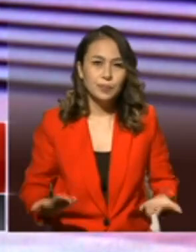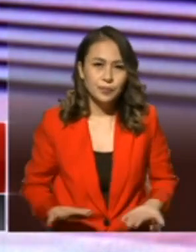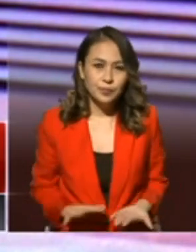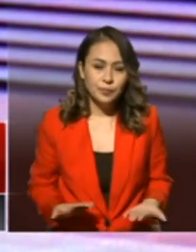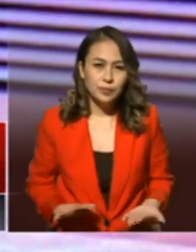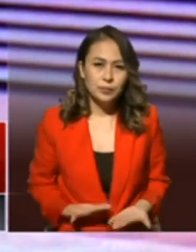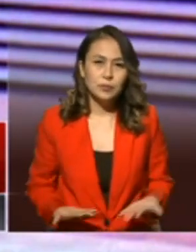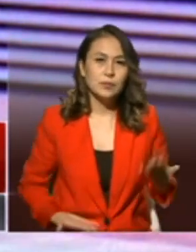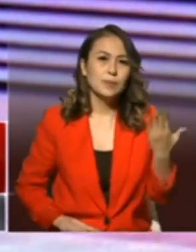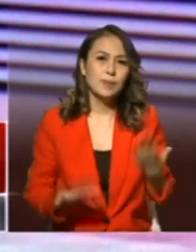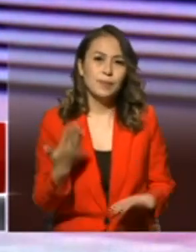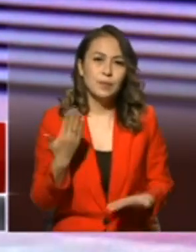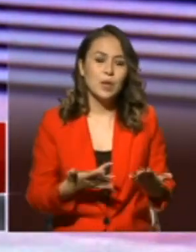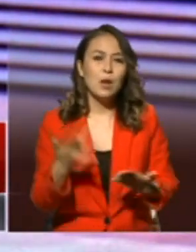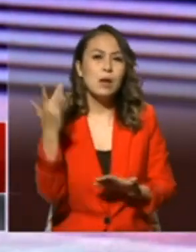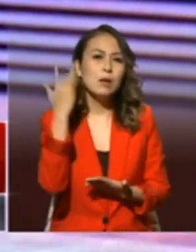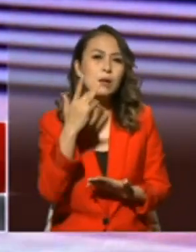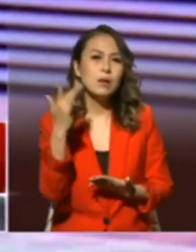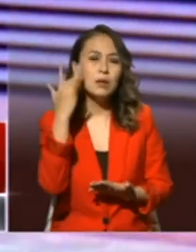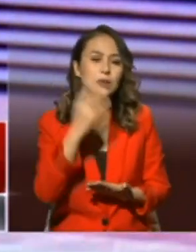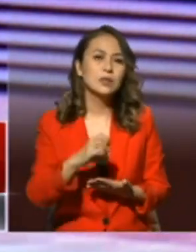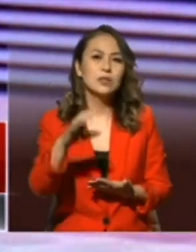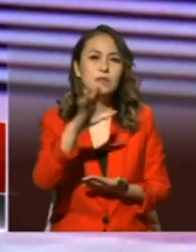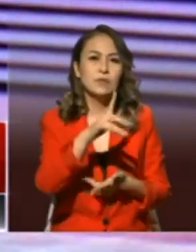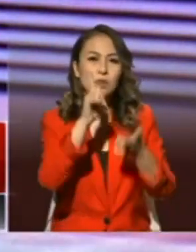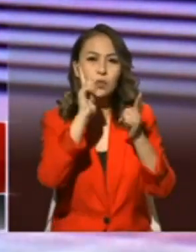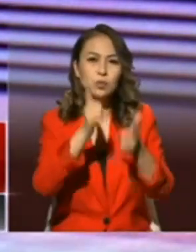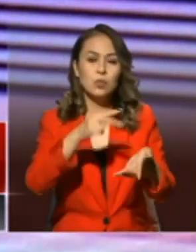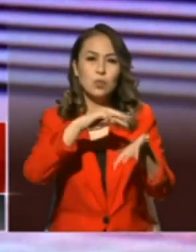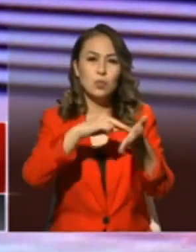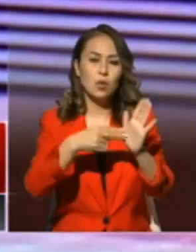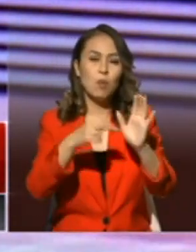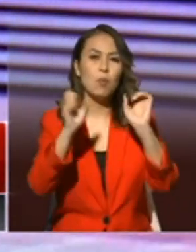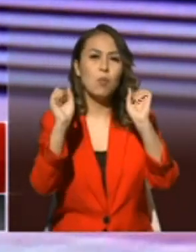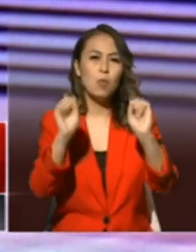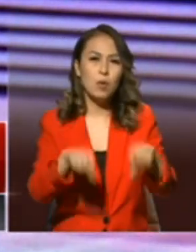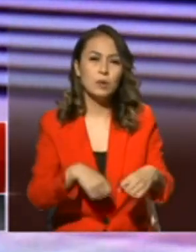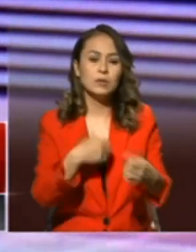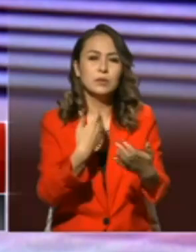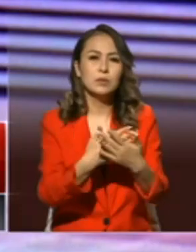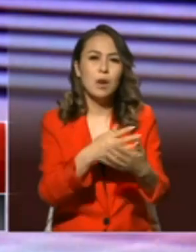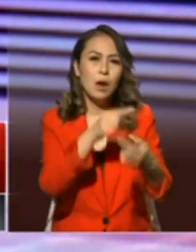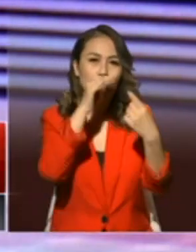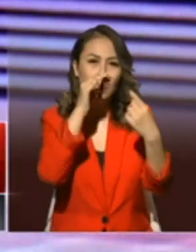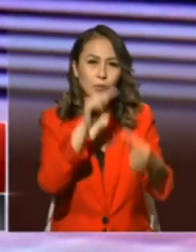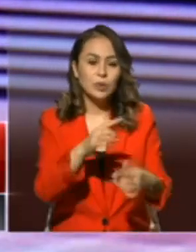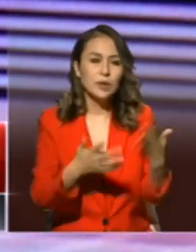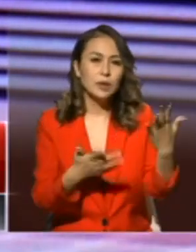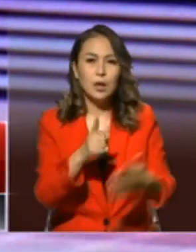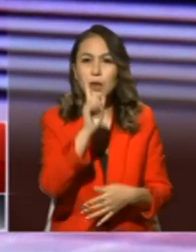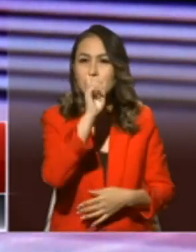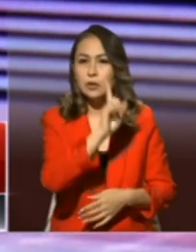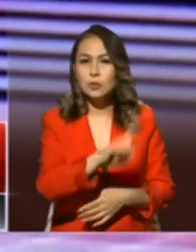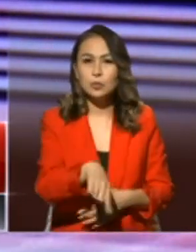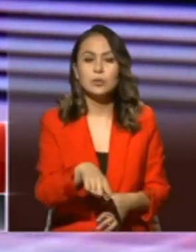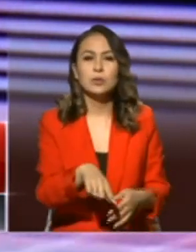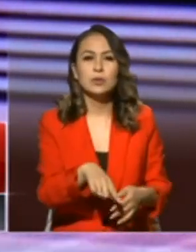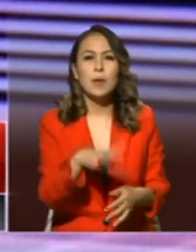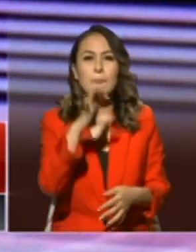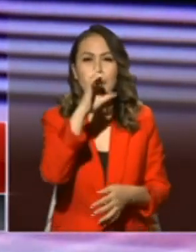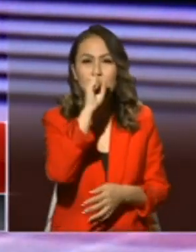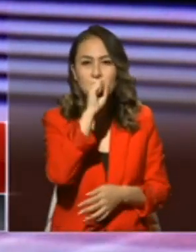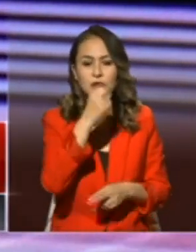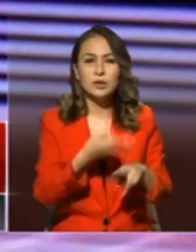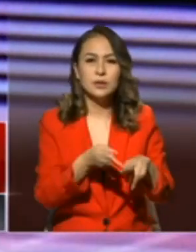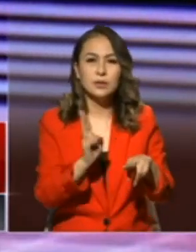мына егер ақшын және еуропаның заңдары бойынша біз олардан келісімсіз барып ала беруге болады. Себебі олар қарсылық білдірмесе, яғни орысша айтады ғой, молчание знак